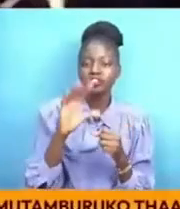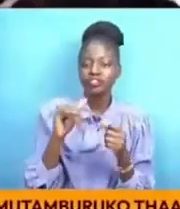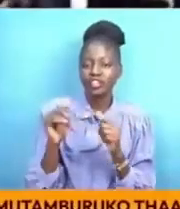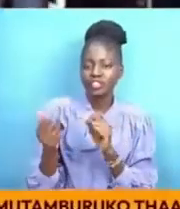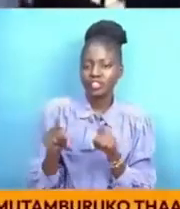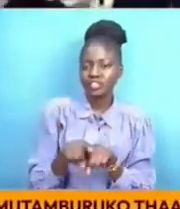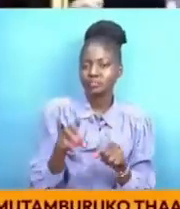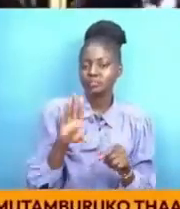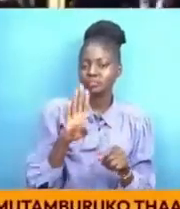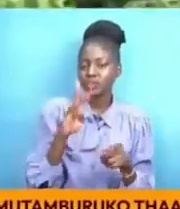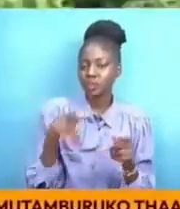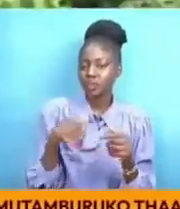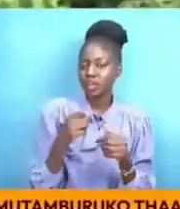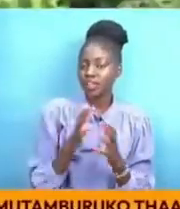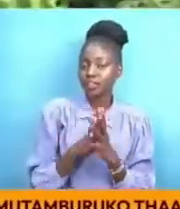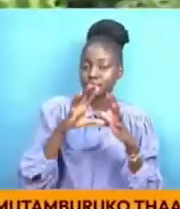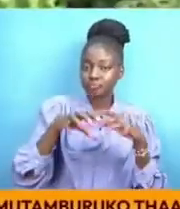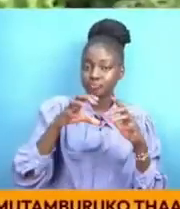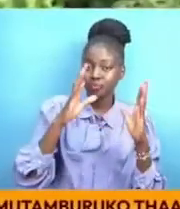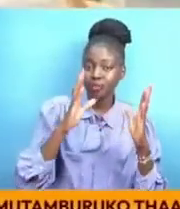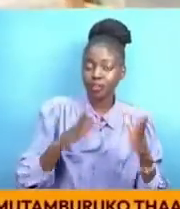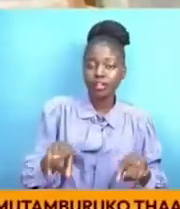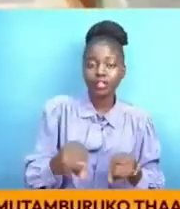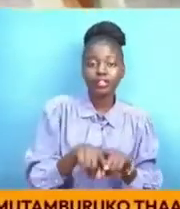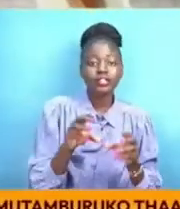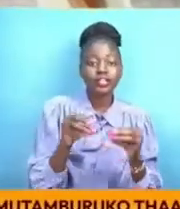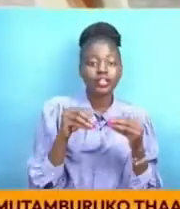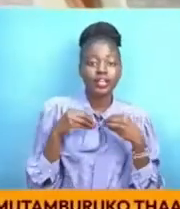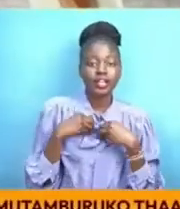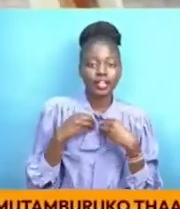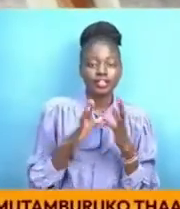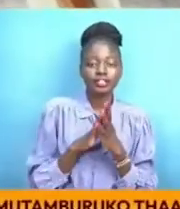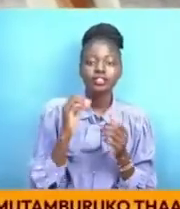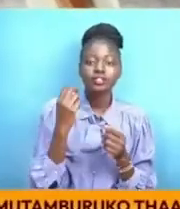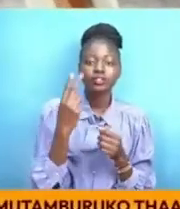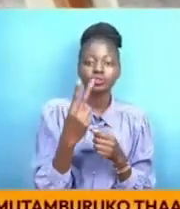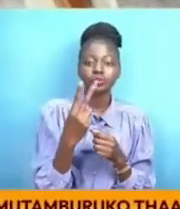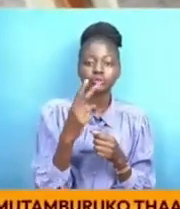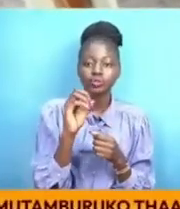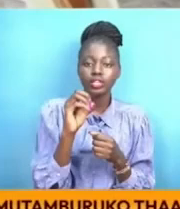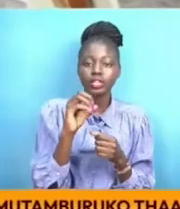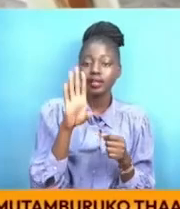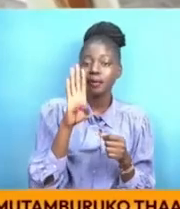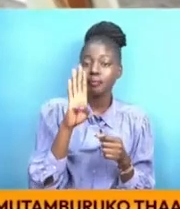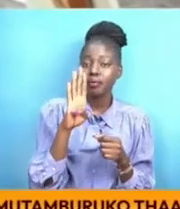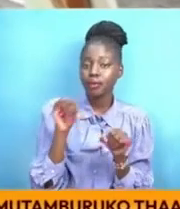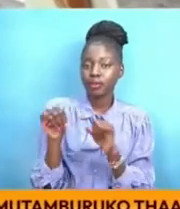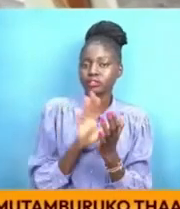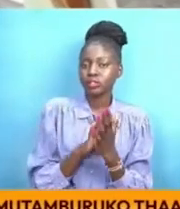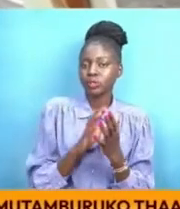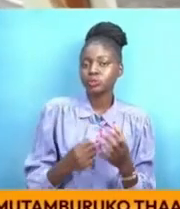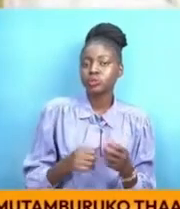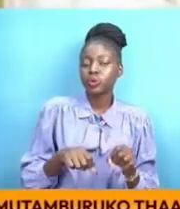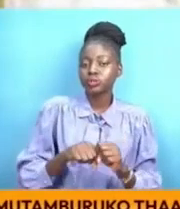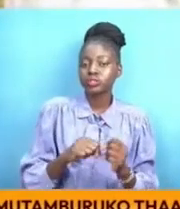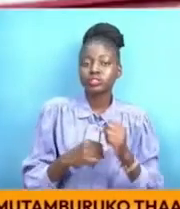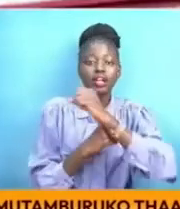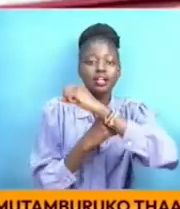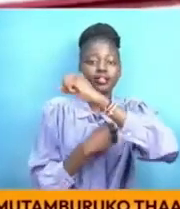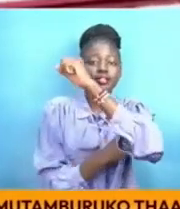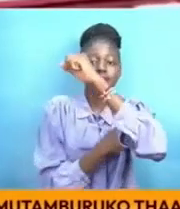naruo ruhonge rwa urimi rukiamukira shilingi bilioni 20 guteithiriria kuhura njeki urimi